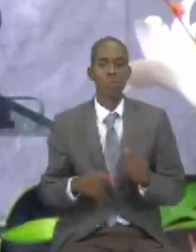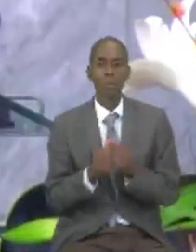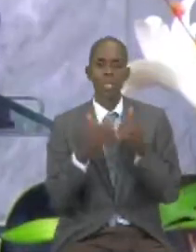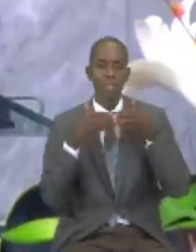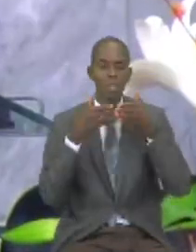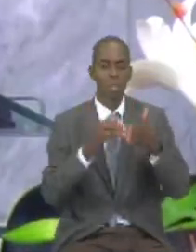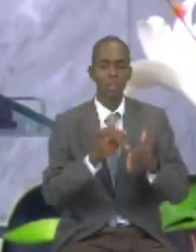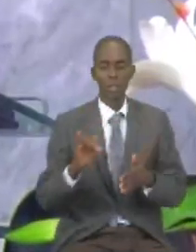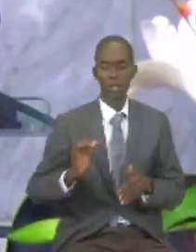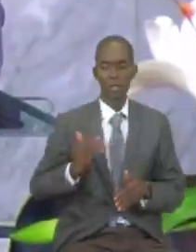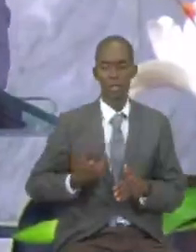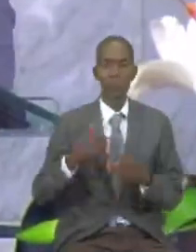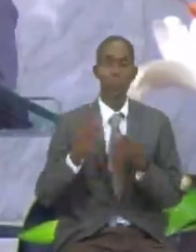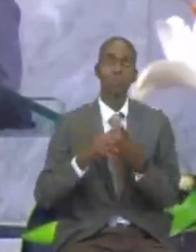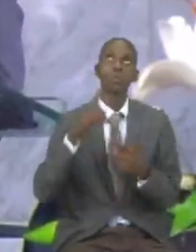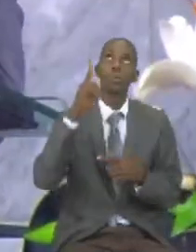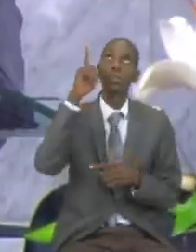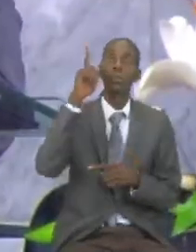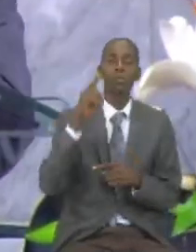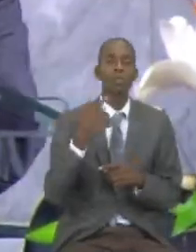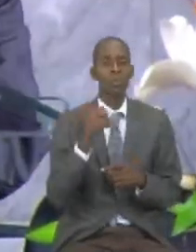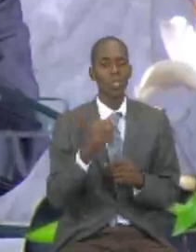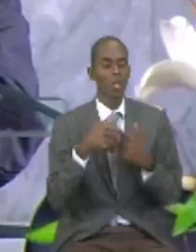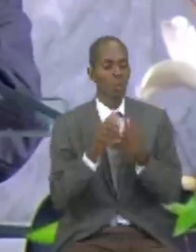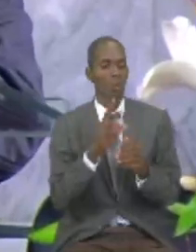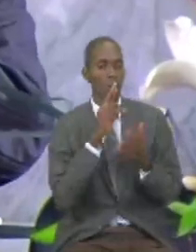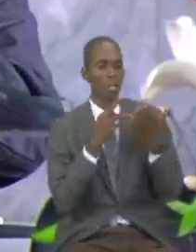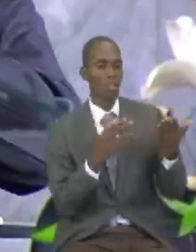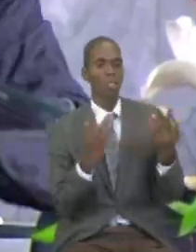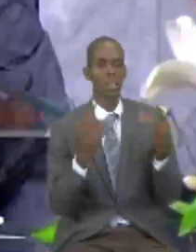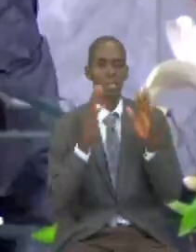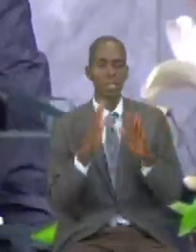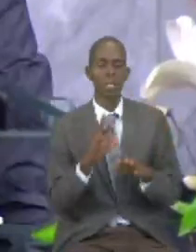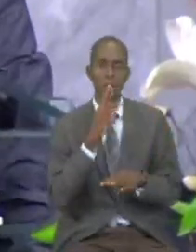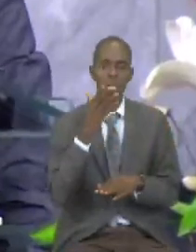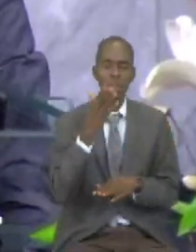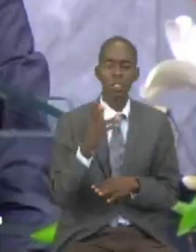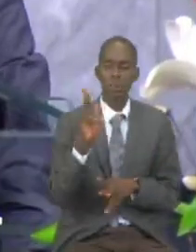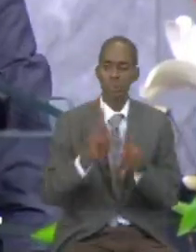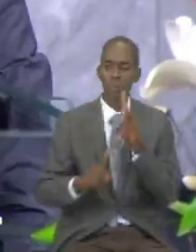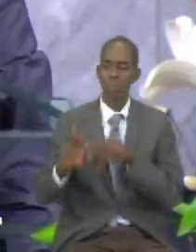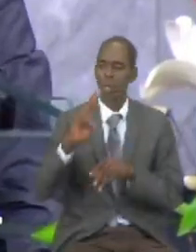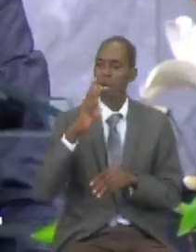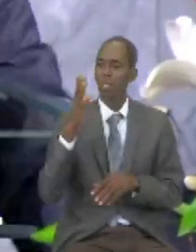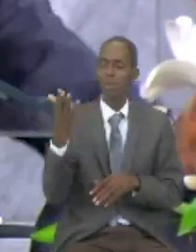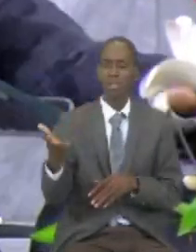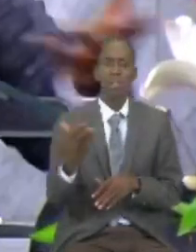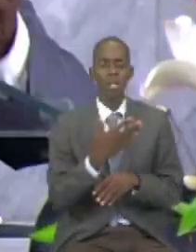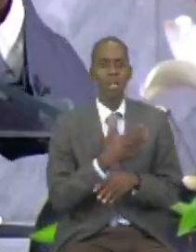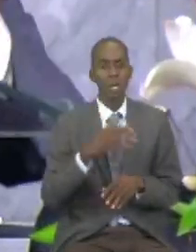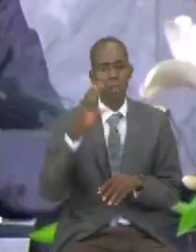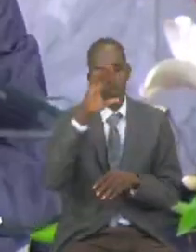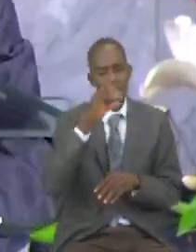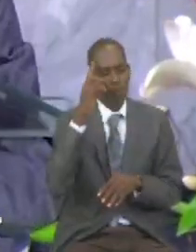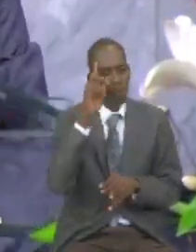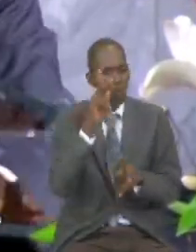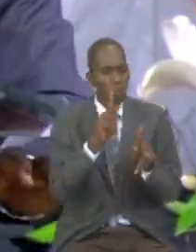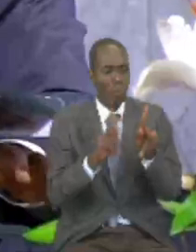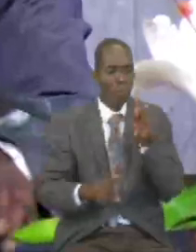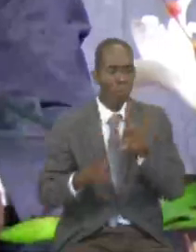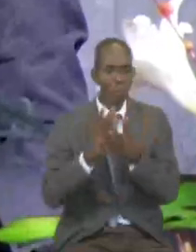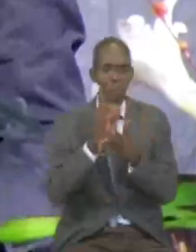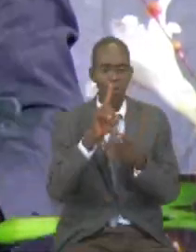sans conduire les âmes vers lui? Les perdus sont là, les pécheurs sont là, les gens sont là, et ils attendent que quelqu'un les